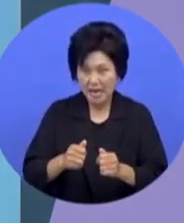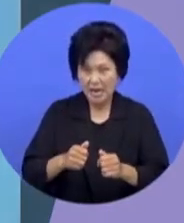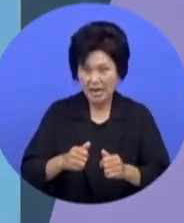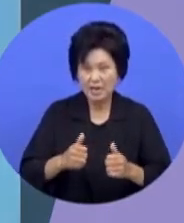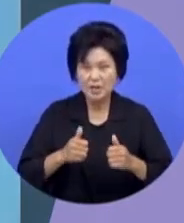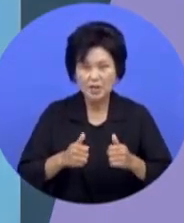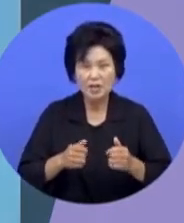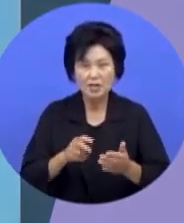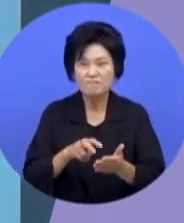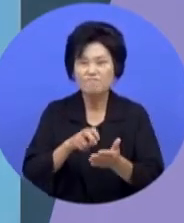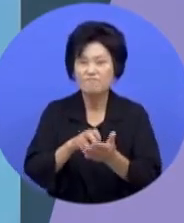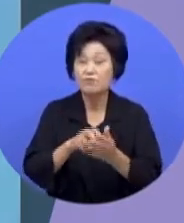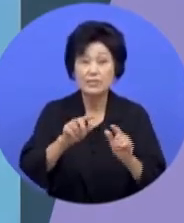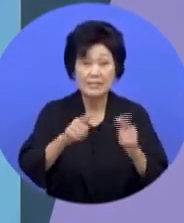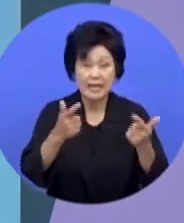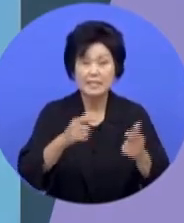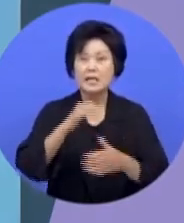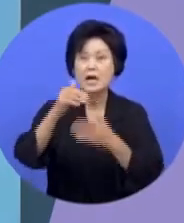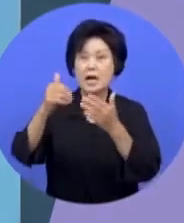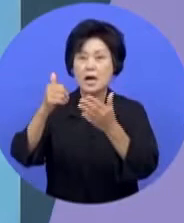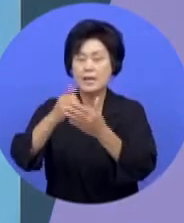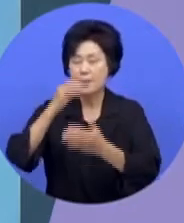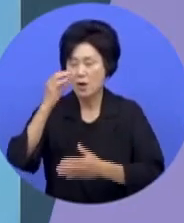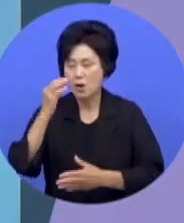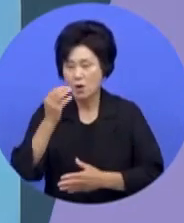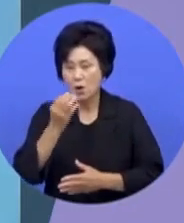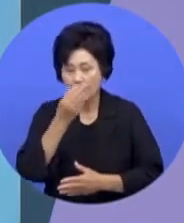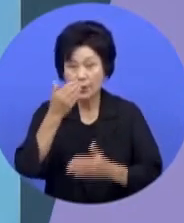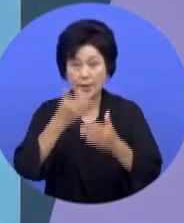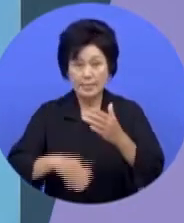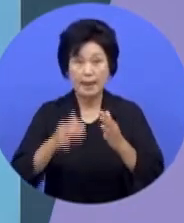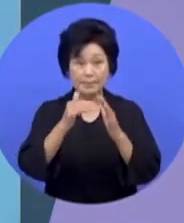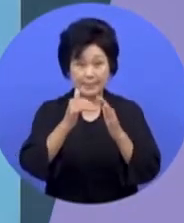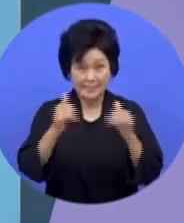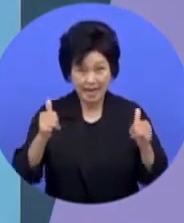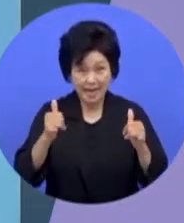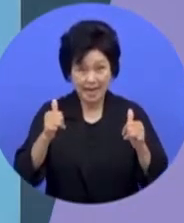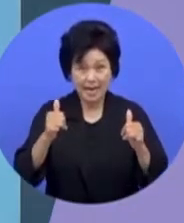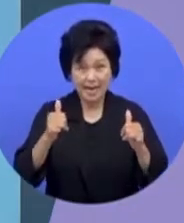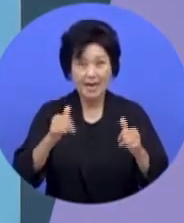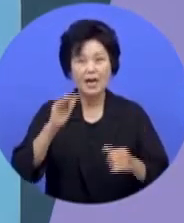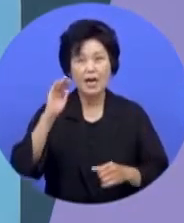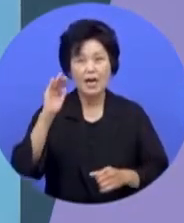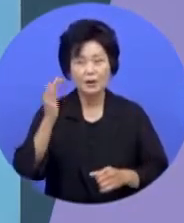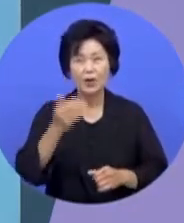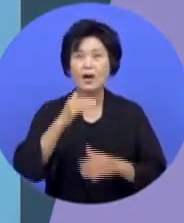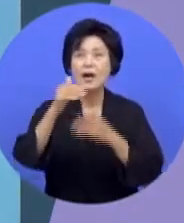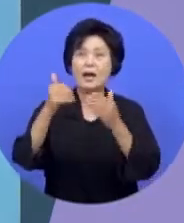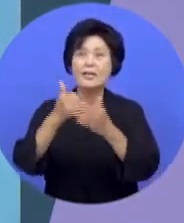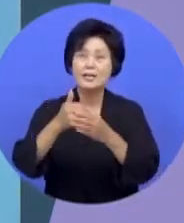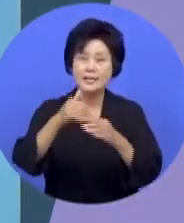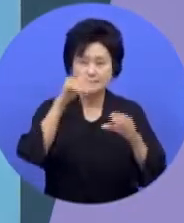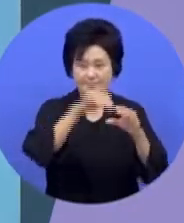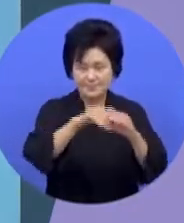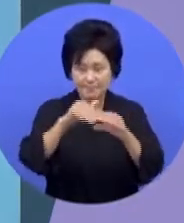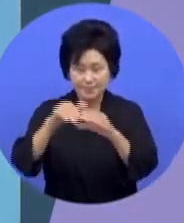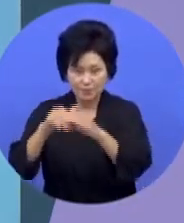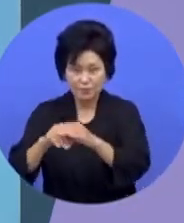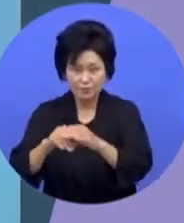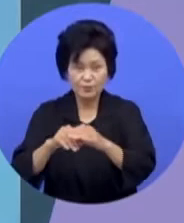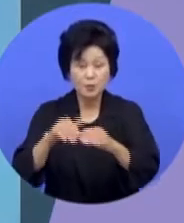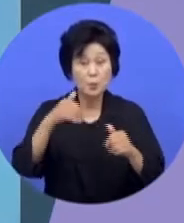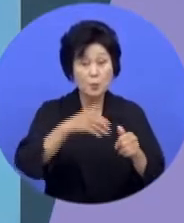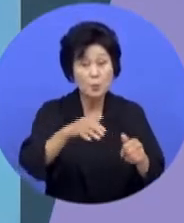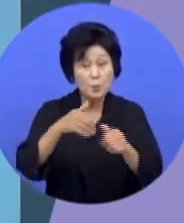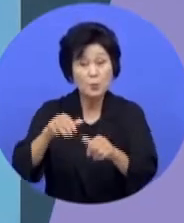거룩한 남은 자들로 거룩한 구루터기들로 정말 하나님께서 심겨주신 그 자리에서 복음의 열매를